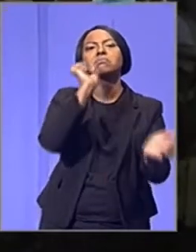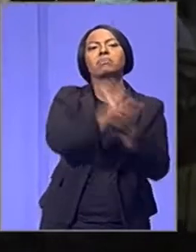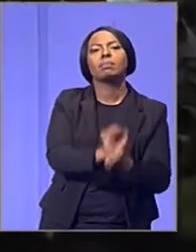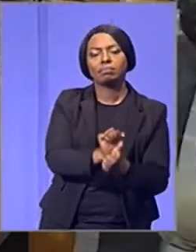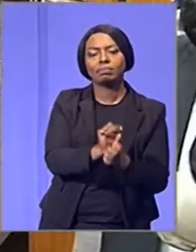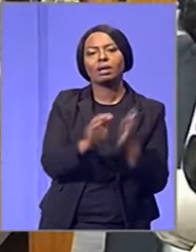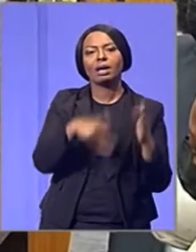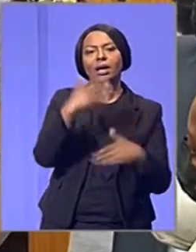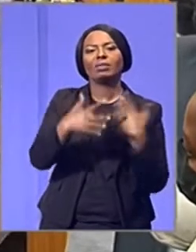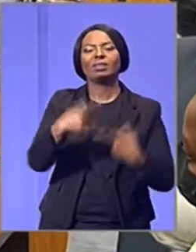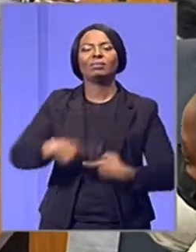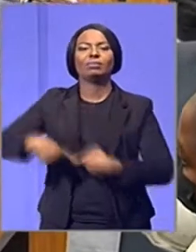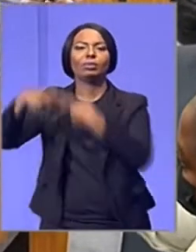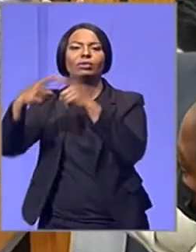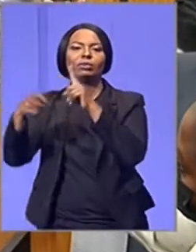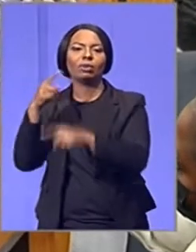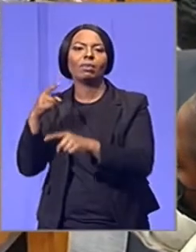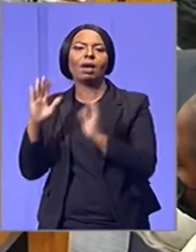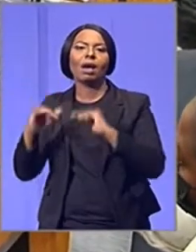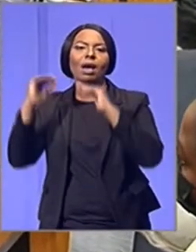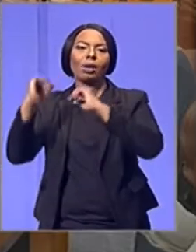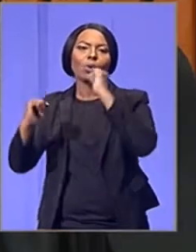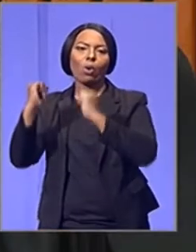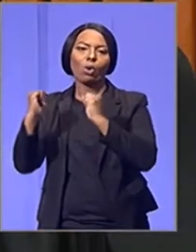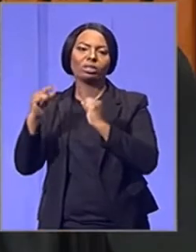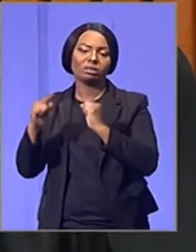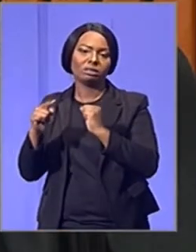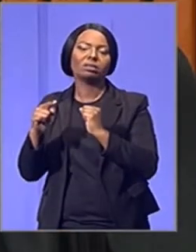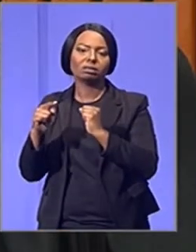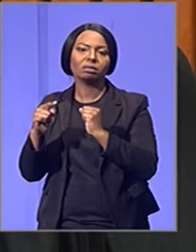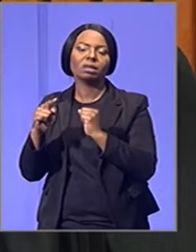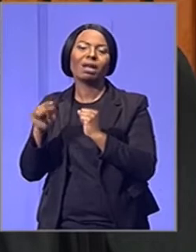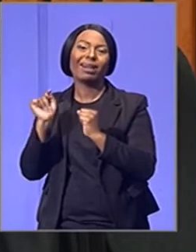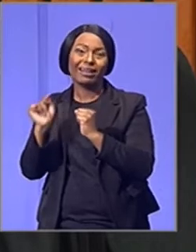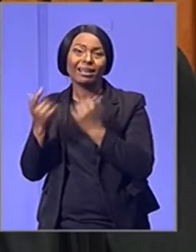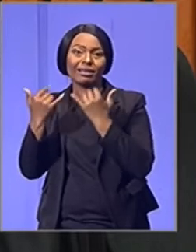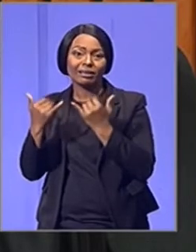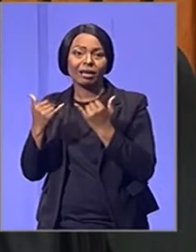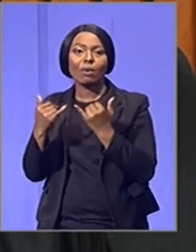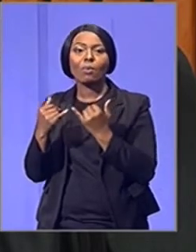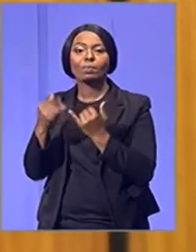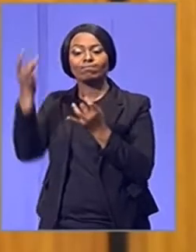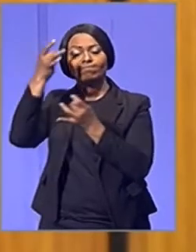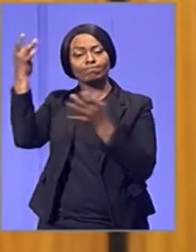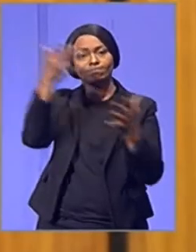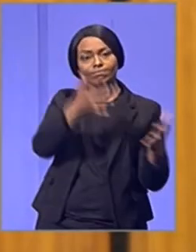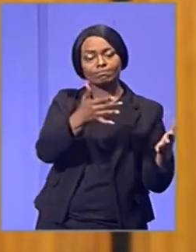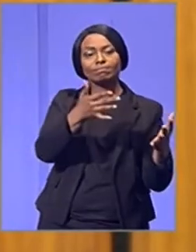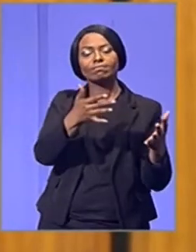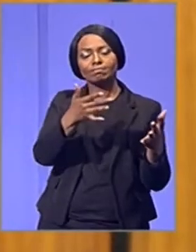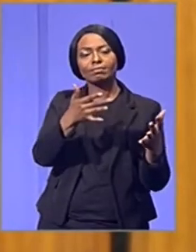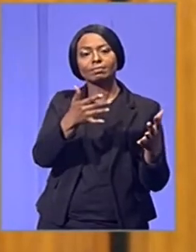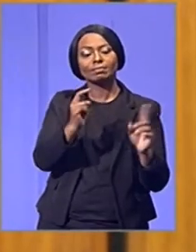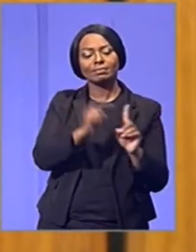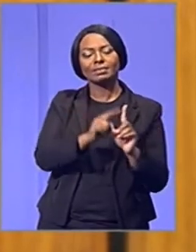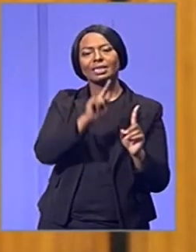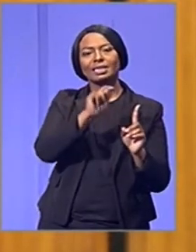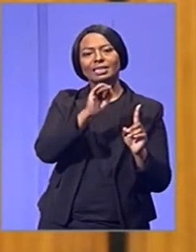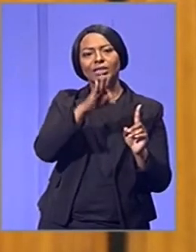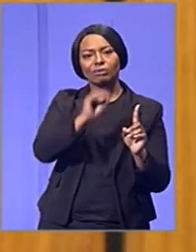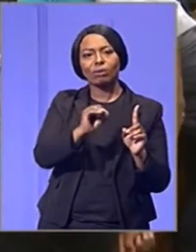ke Kgotlatshekelo-kgolo ya Pretoria maabane. Moragonyana fela mona ya ditaelo a sena go bolelela Kgotlatshekelo gore Teffo o ka nne